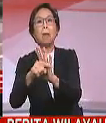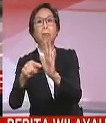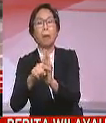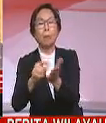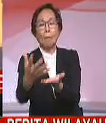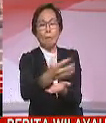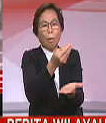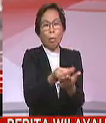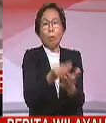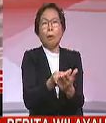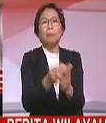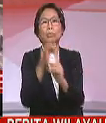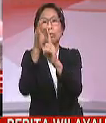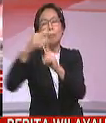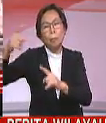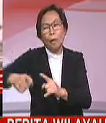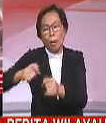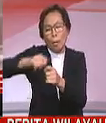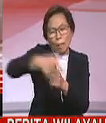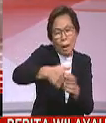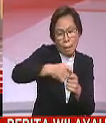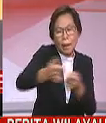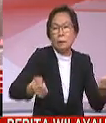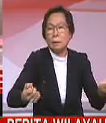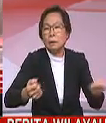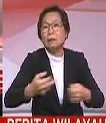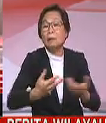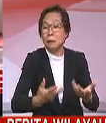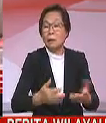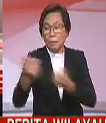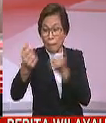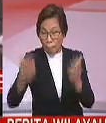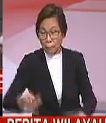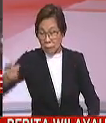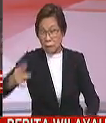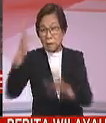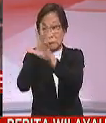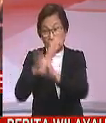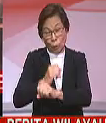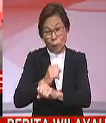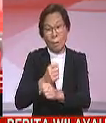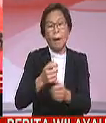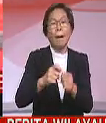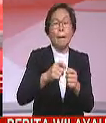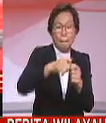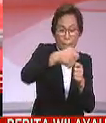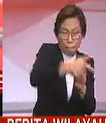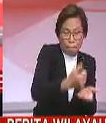pendapatan terutamanya yang masih perlu membayar kenderaan. Untuk pemandu teksi di Sarawak, selain bantuan